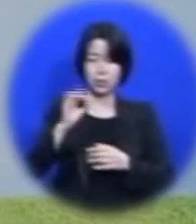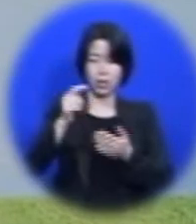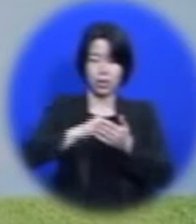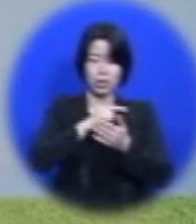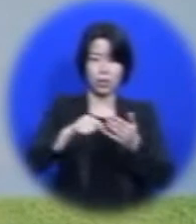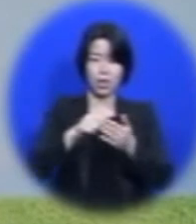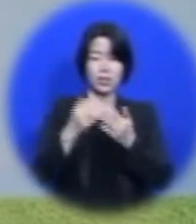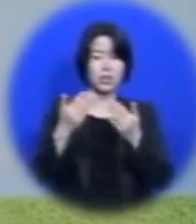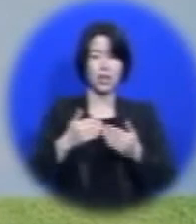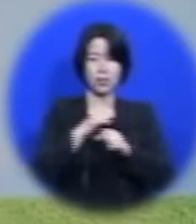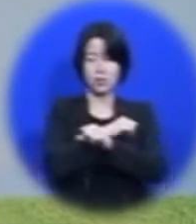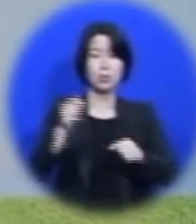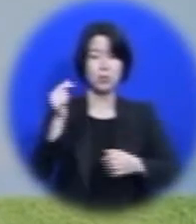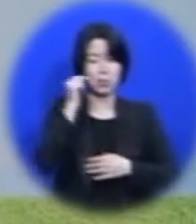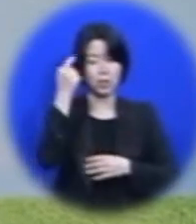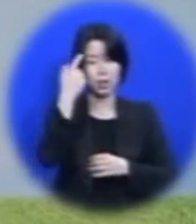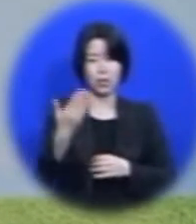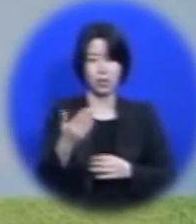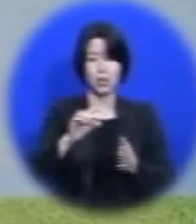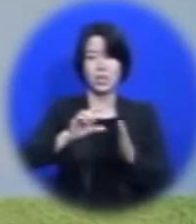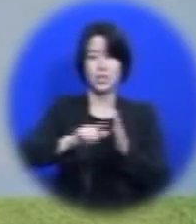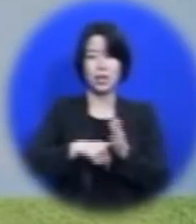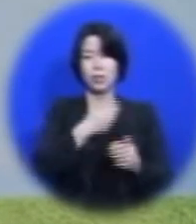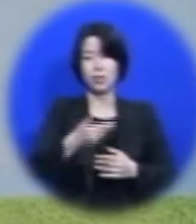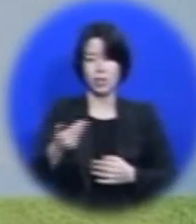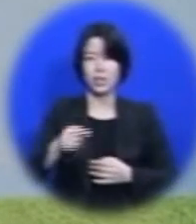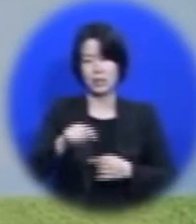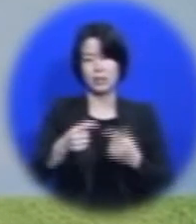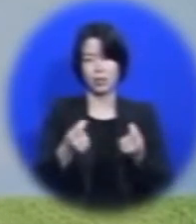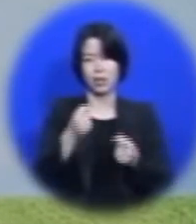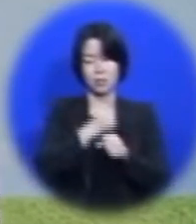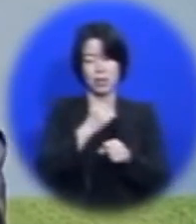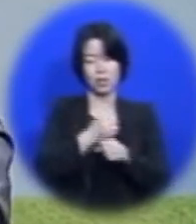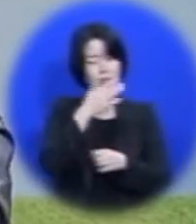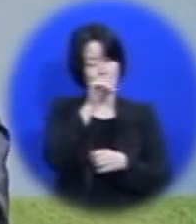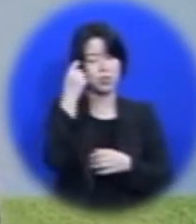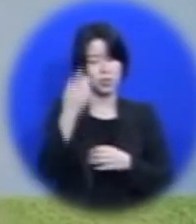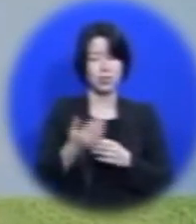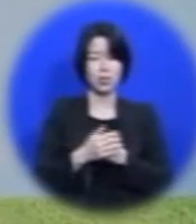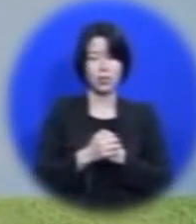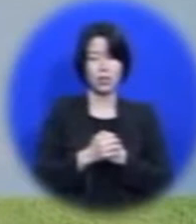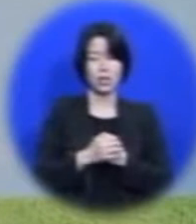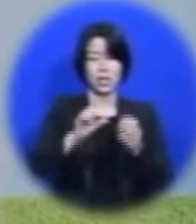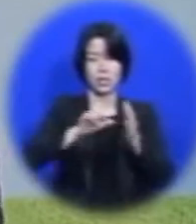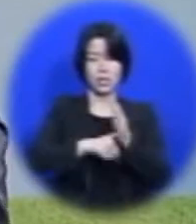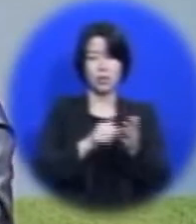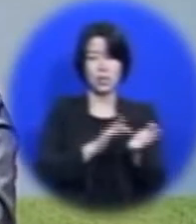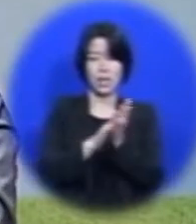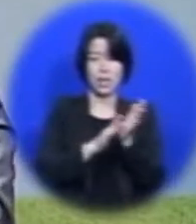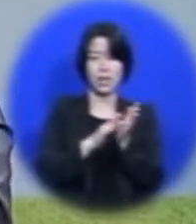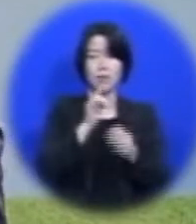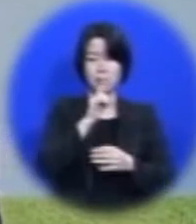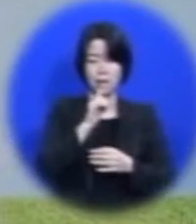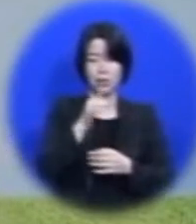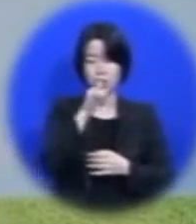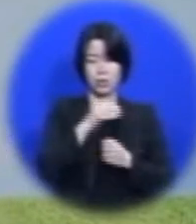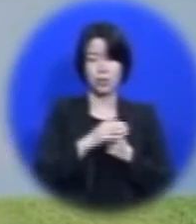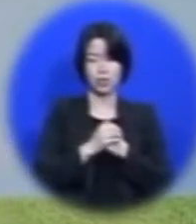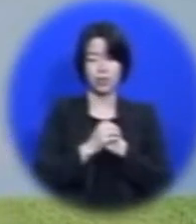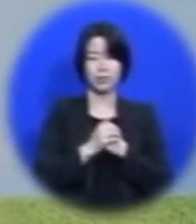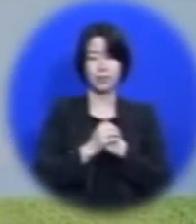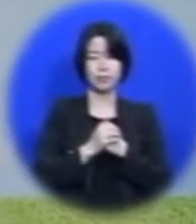생각해 보았어요. 세월이 그렇게 만들었을 것이라. 세월이 약이라는 말도 있습니다. 유행과